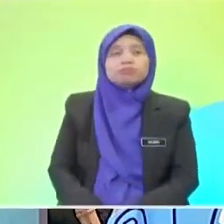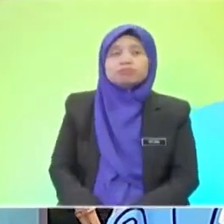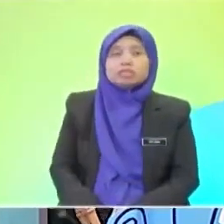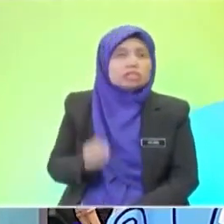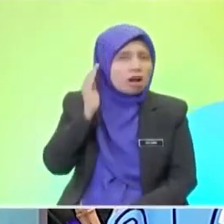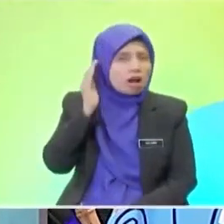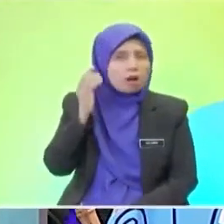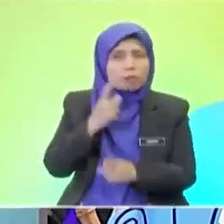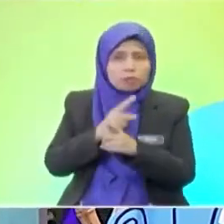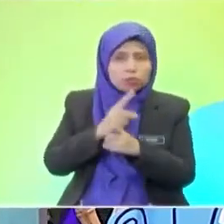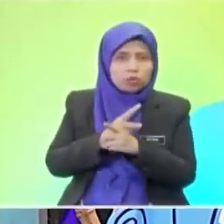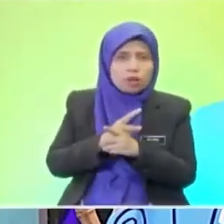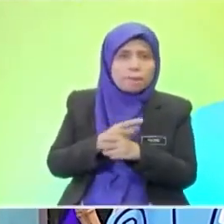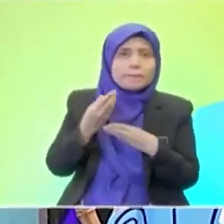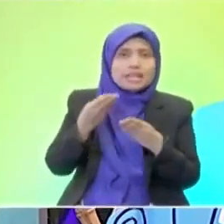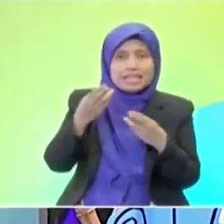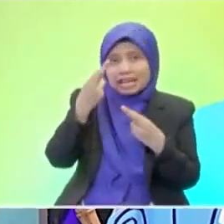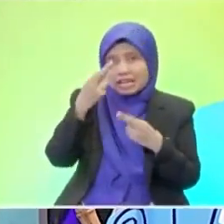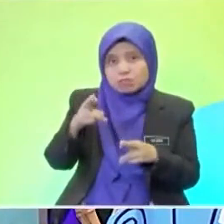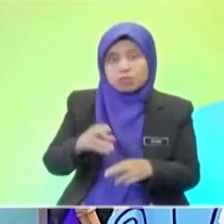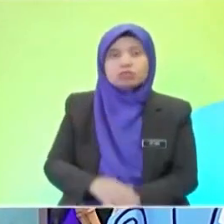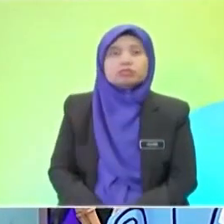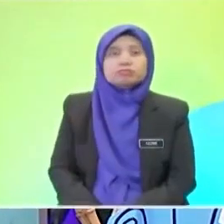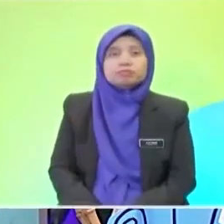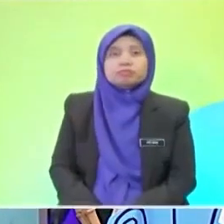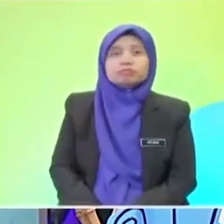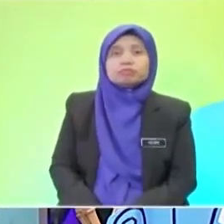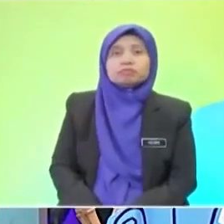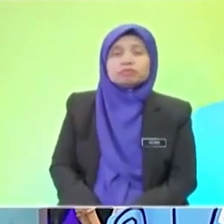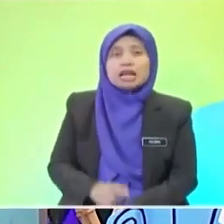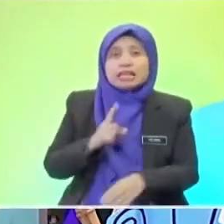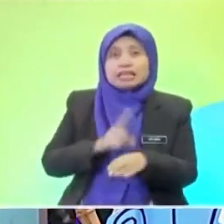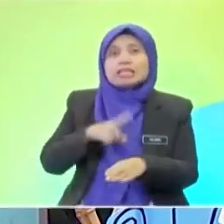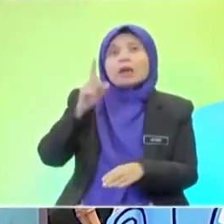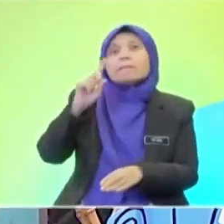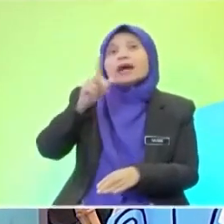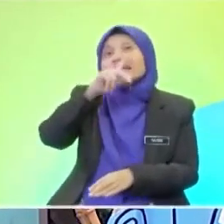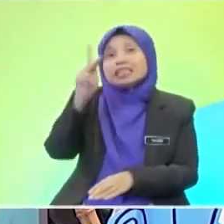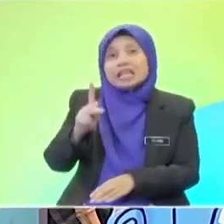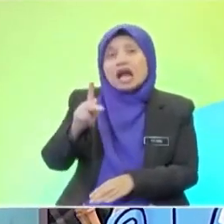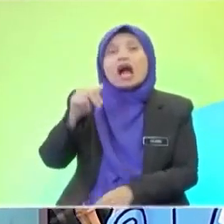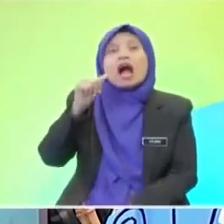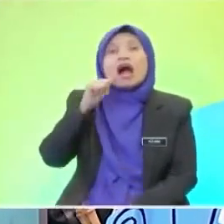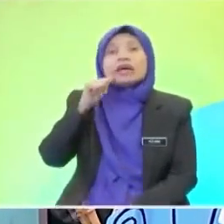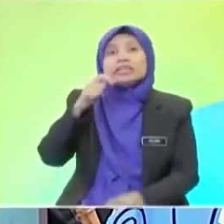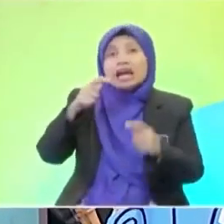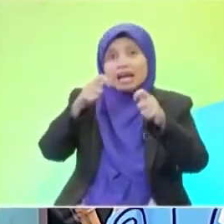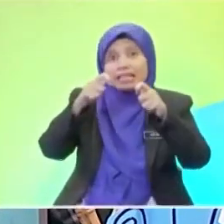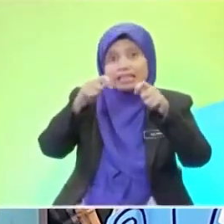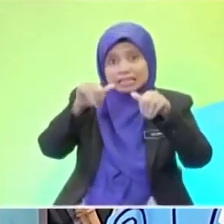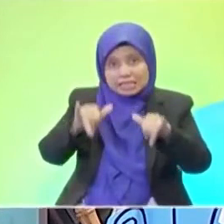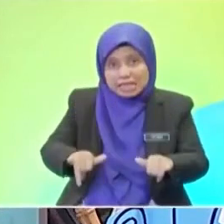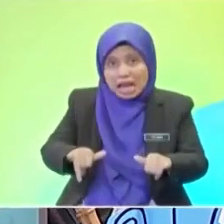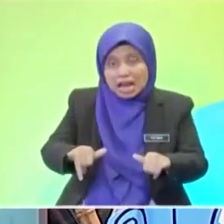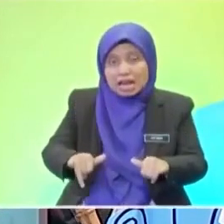betul-betul soalnya Ya kemudian berikan respon Anda Dimanakah Aina tinggal di mana